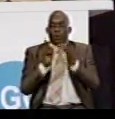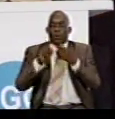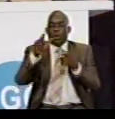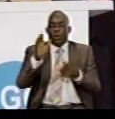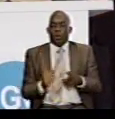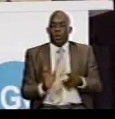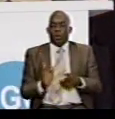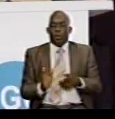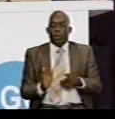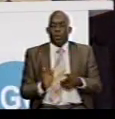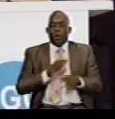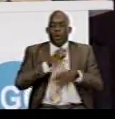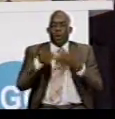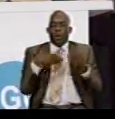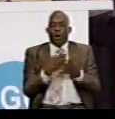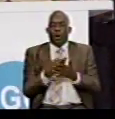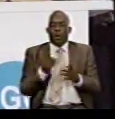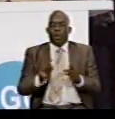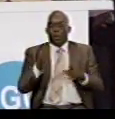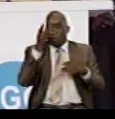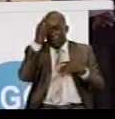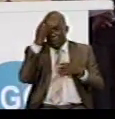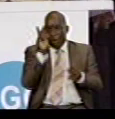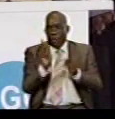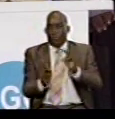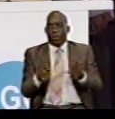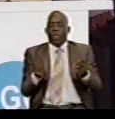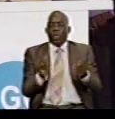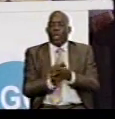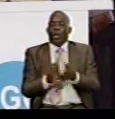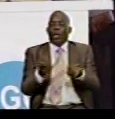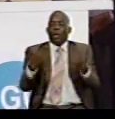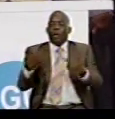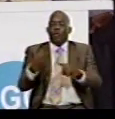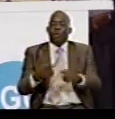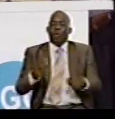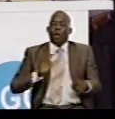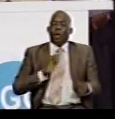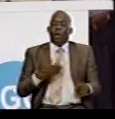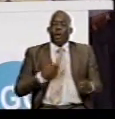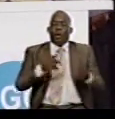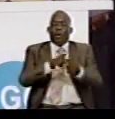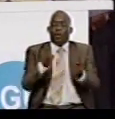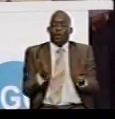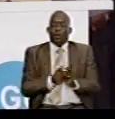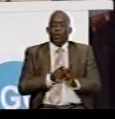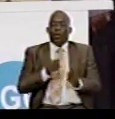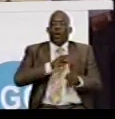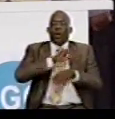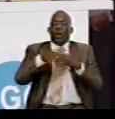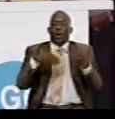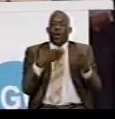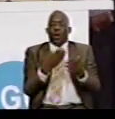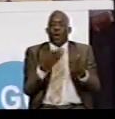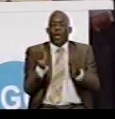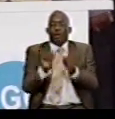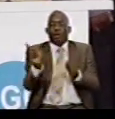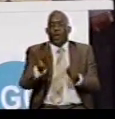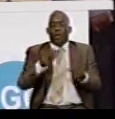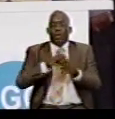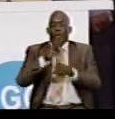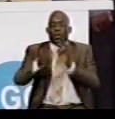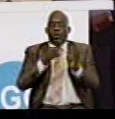those sick people, tous ces malades, came from our regions, qui sortent de loin de nos régions, all over the whole world, dans tout le monde, all